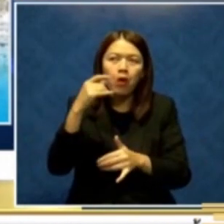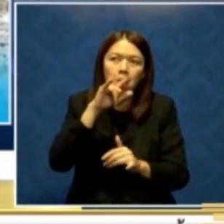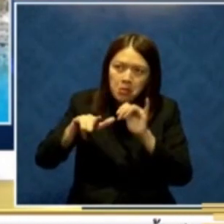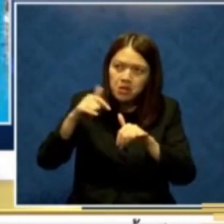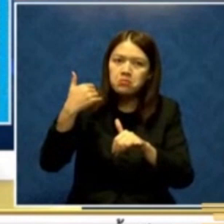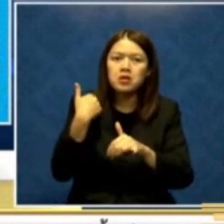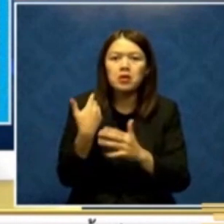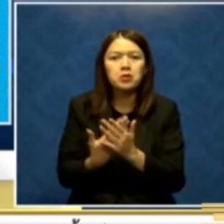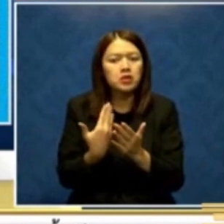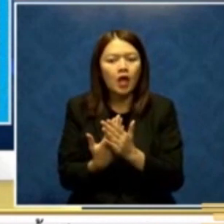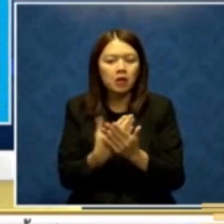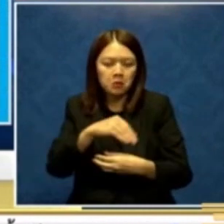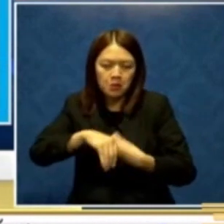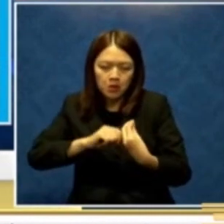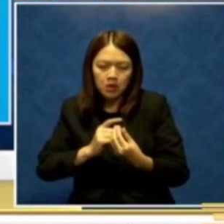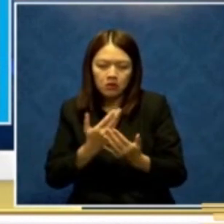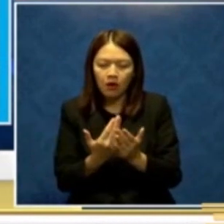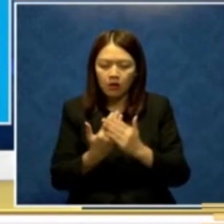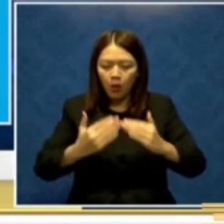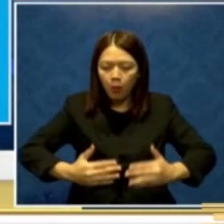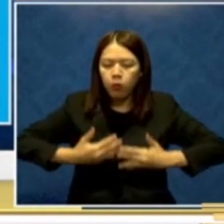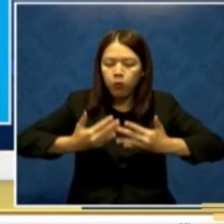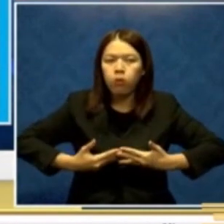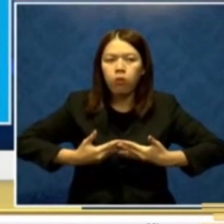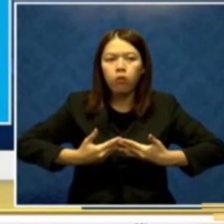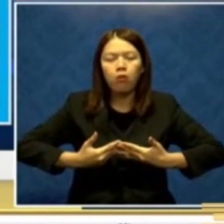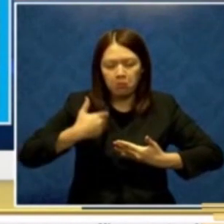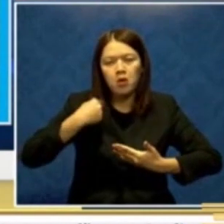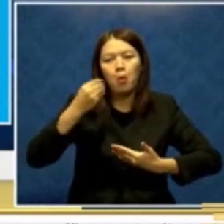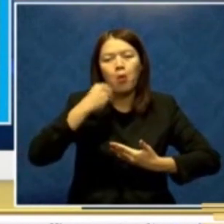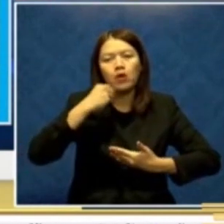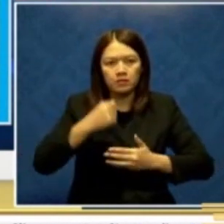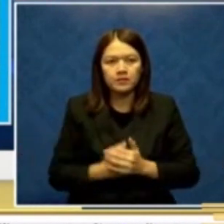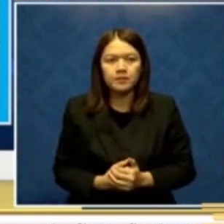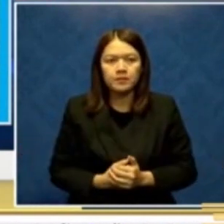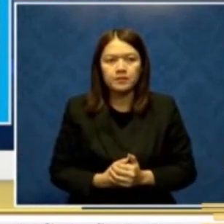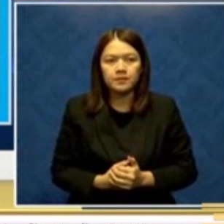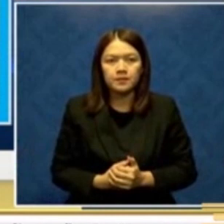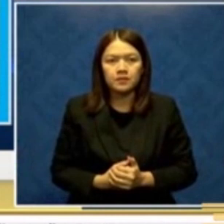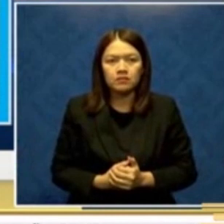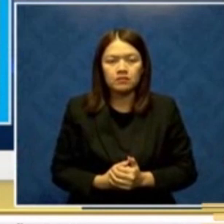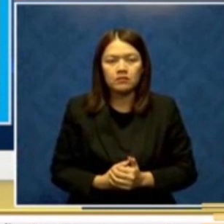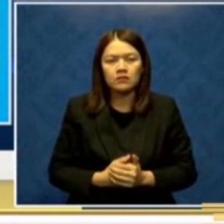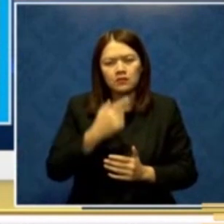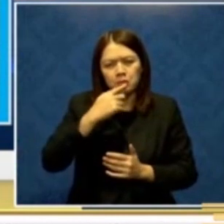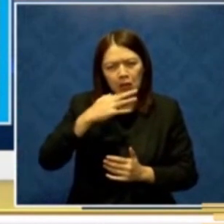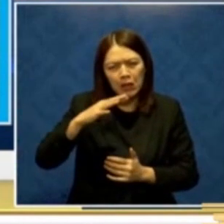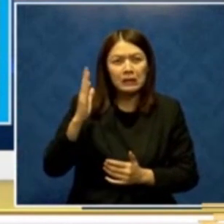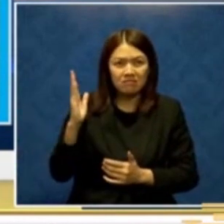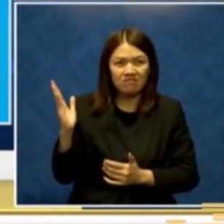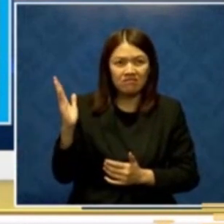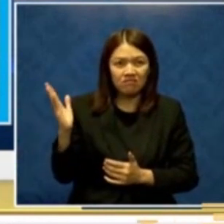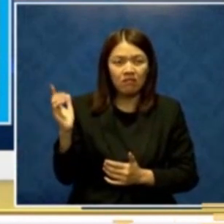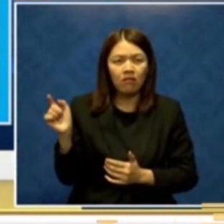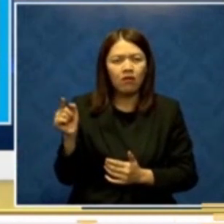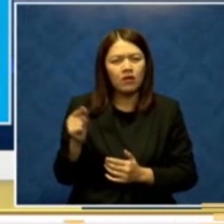หลายหมื่นคนสรางรายได้ต่ระบบเศรษฐกิจหมุนเวียนแต่ละปีหลายล้านบาทแต่ชายหท